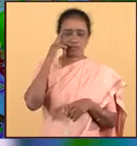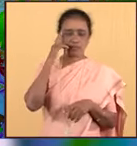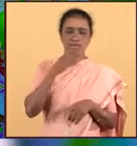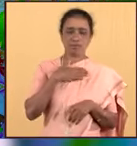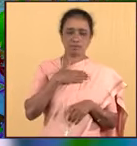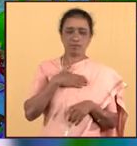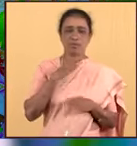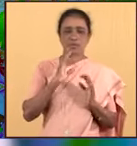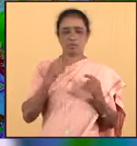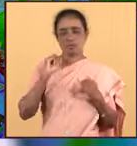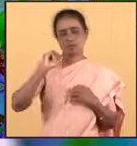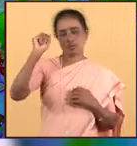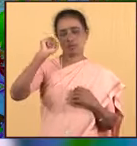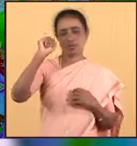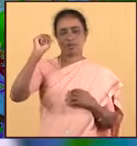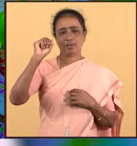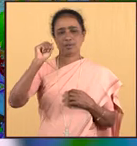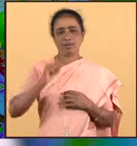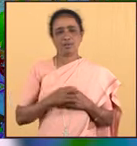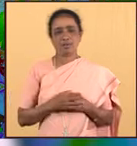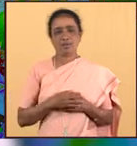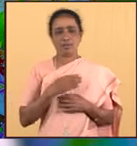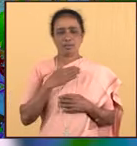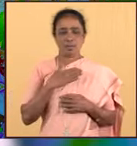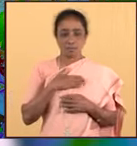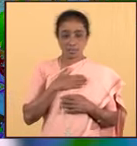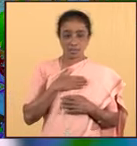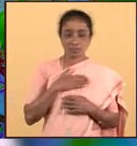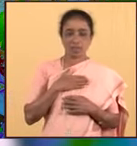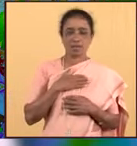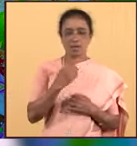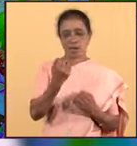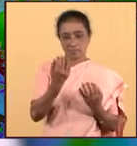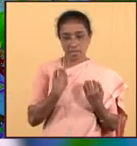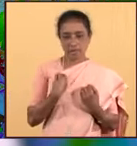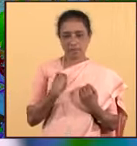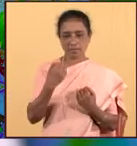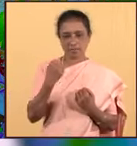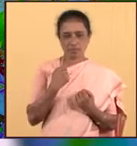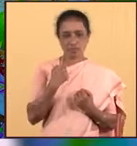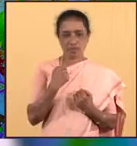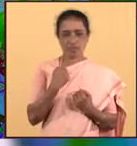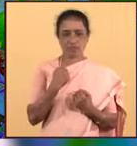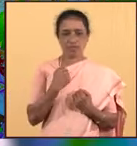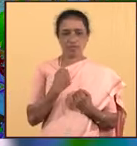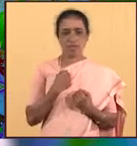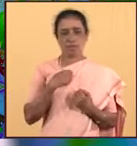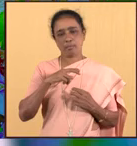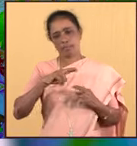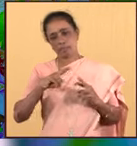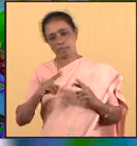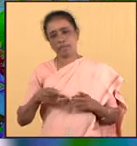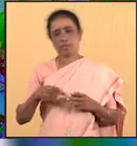மனசாட்சி. இந்த மனசாட்சி எப்படி இருக்கணும், சுதந்திரமாகவும், அதோடு மட்டும் இல்லாமல் எப்படி இருக்கணும், நம்பிக்கையாகவும், அதோடு